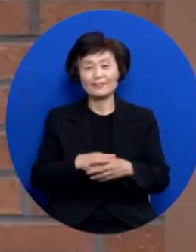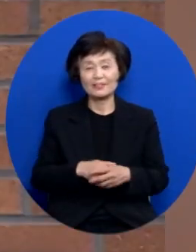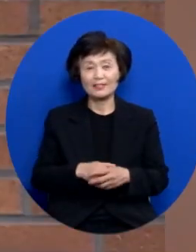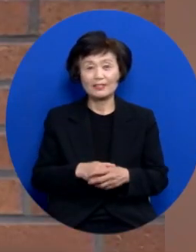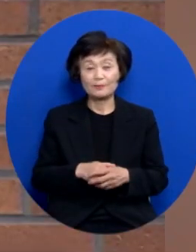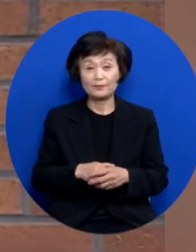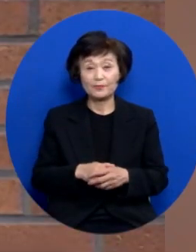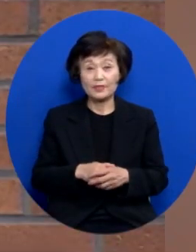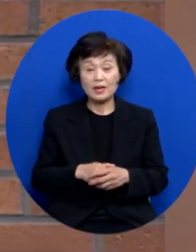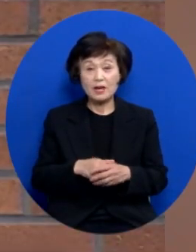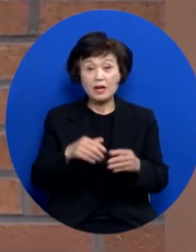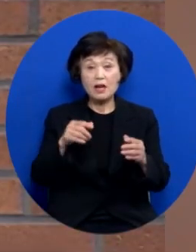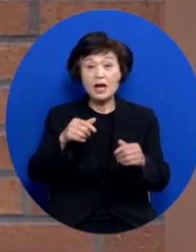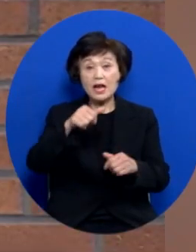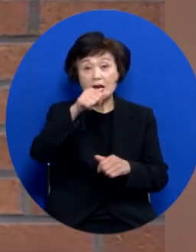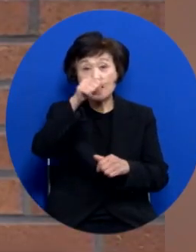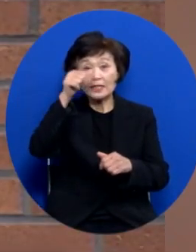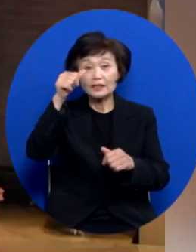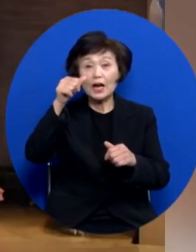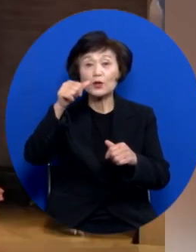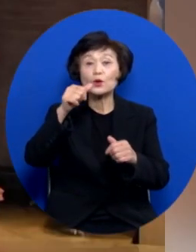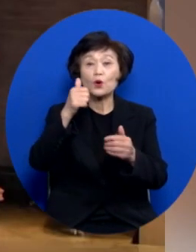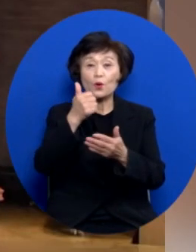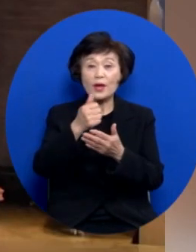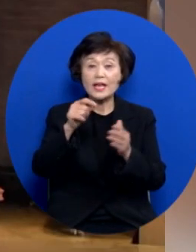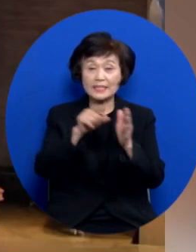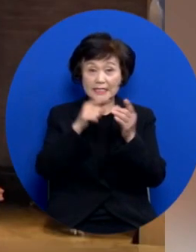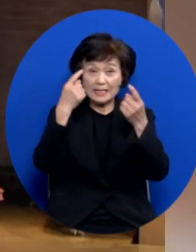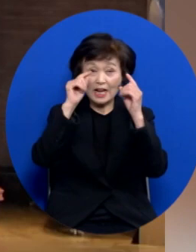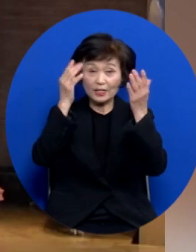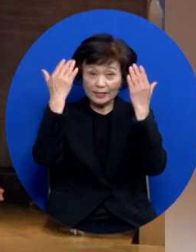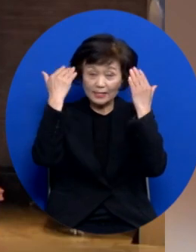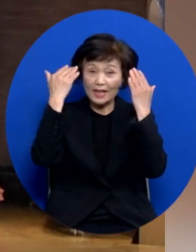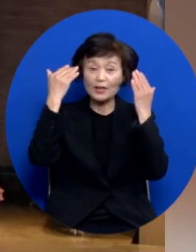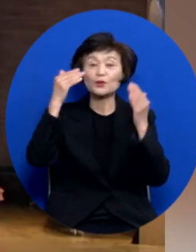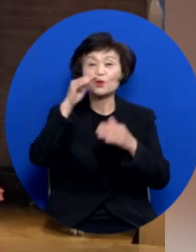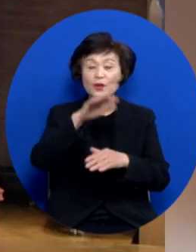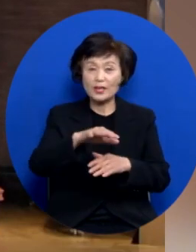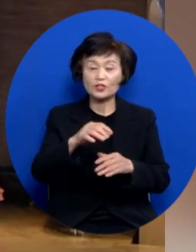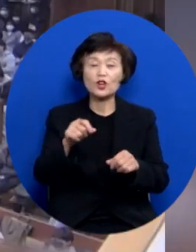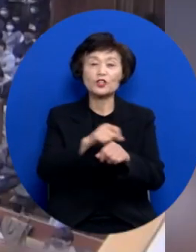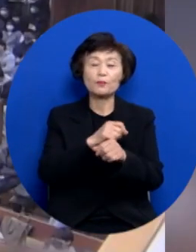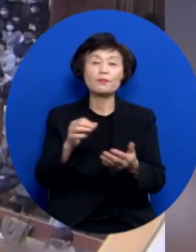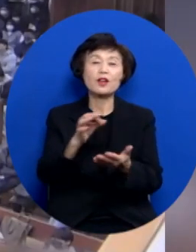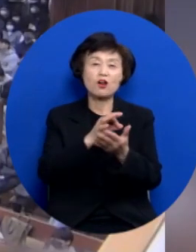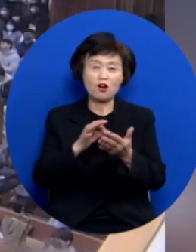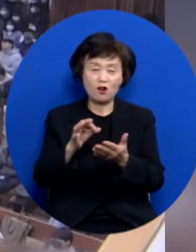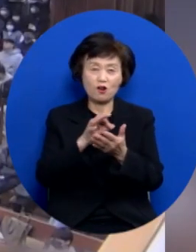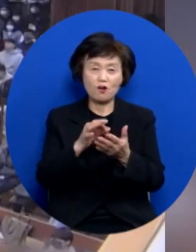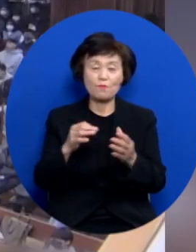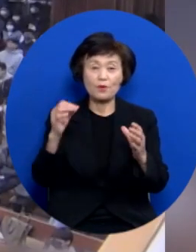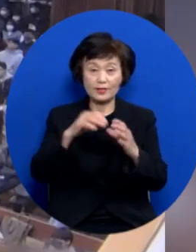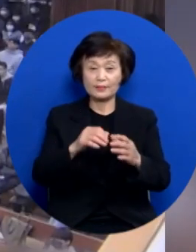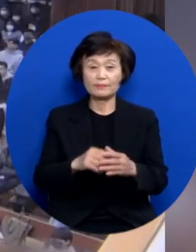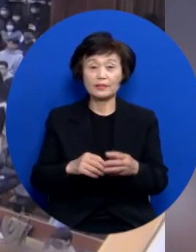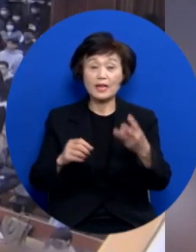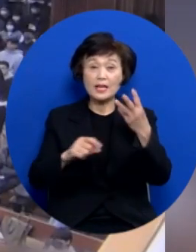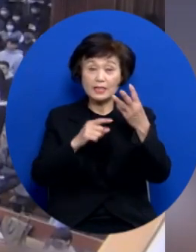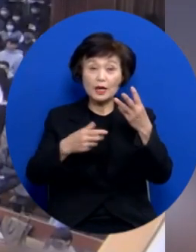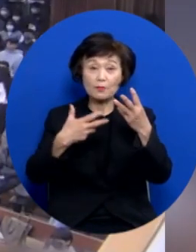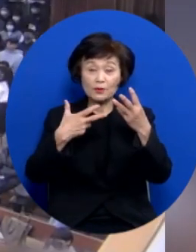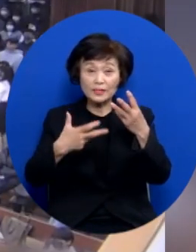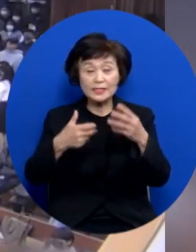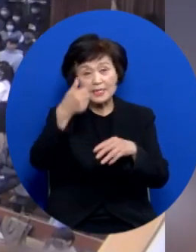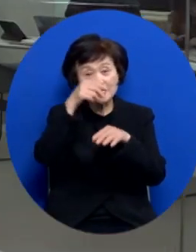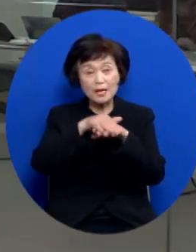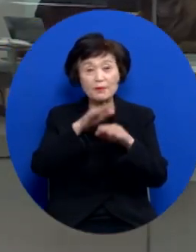신학대학교는 튀르키예 시리아 지진 피해 복구를 위해 특별 헌금을 마련했습니다. 지난 7일 채플에서 재학생과 교직원 1,400여